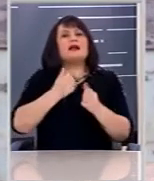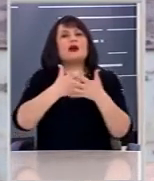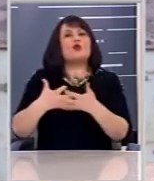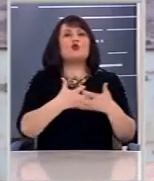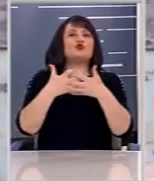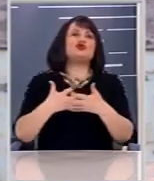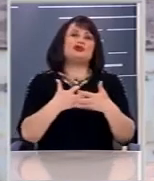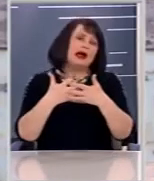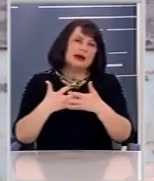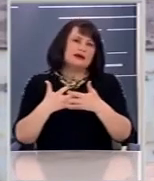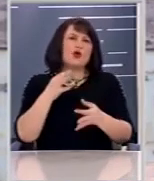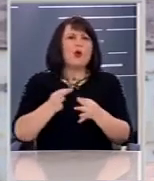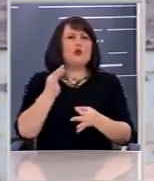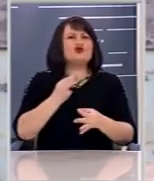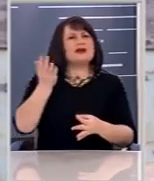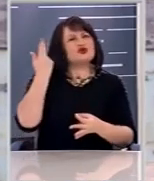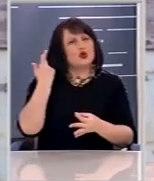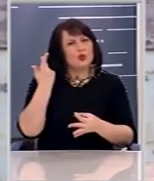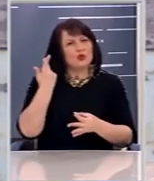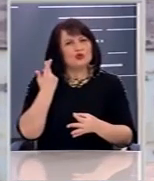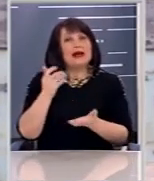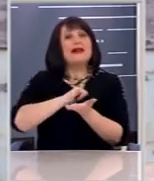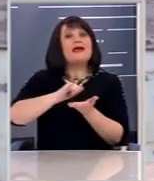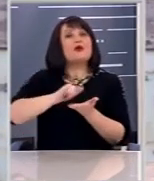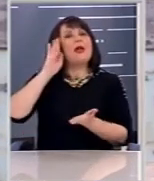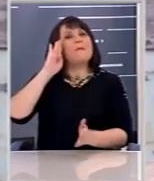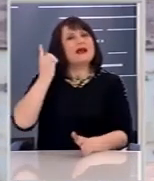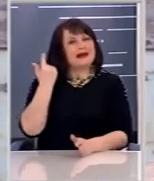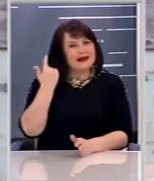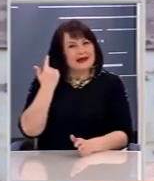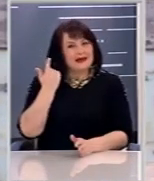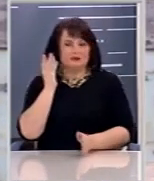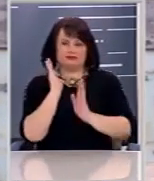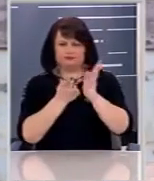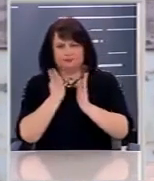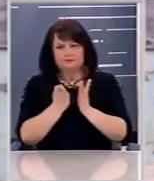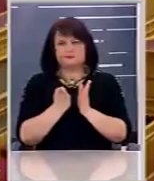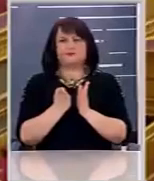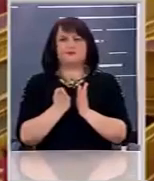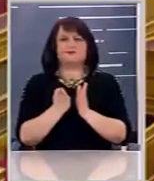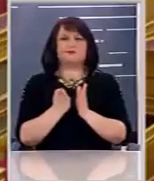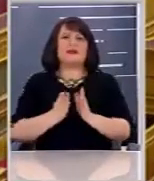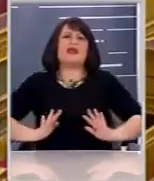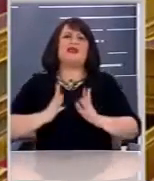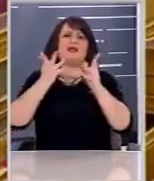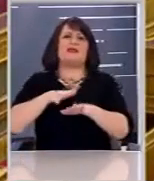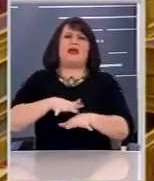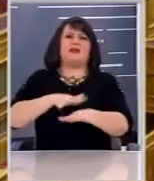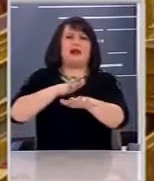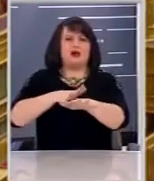της κλωστοϊφαντουργίας στη Νέα Υόρκη, που χτυπήθηκαν στη διάρκεια μιας